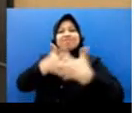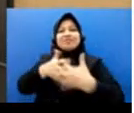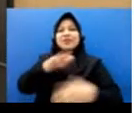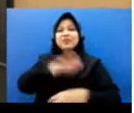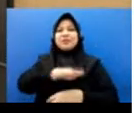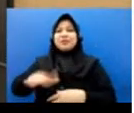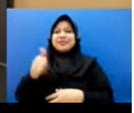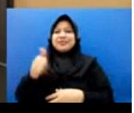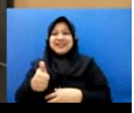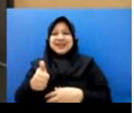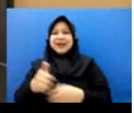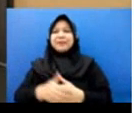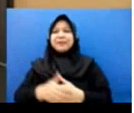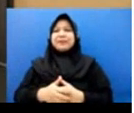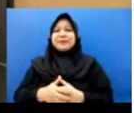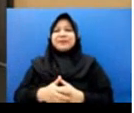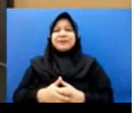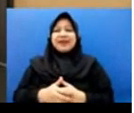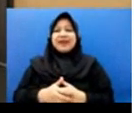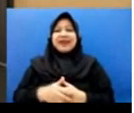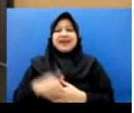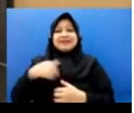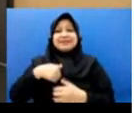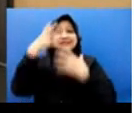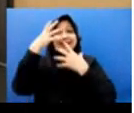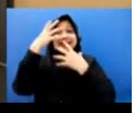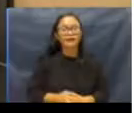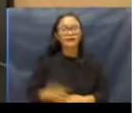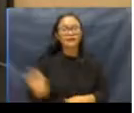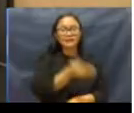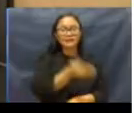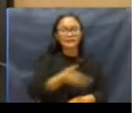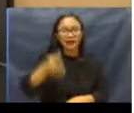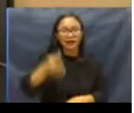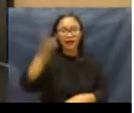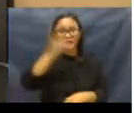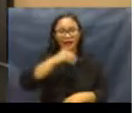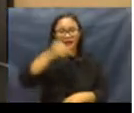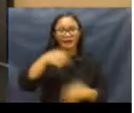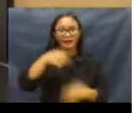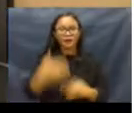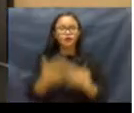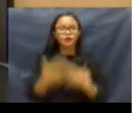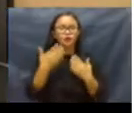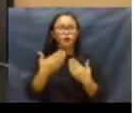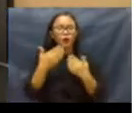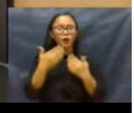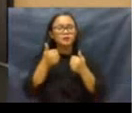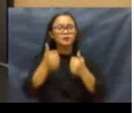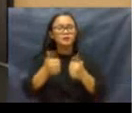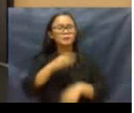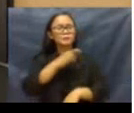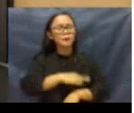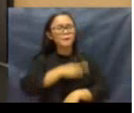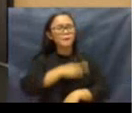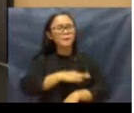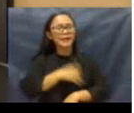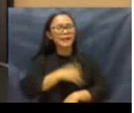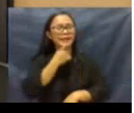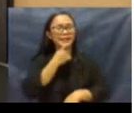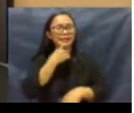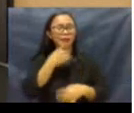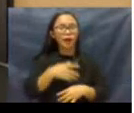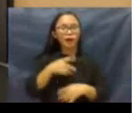mengharapkan bahwa semua peserta yang hadir pada siang hari ini memanfaatkan betul-betul program ini